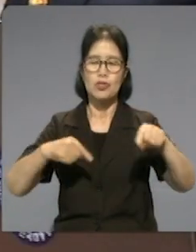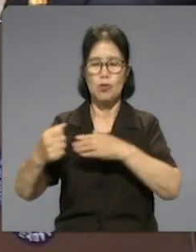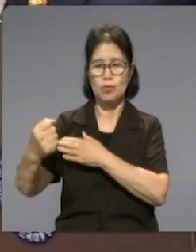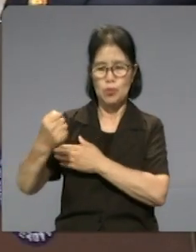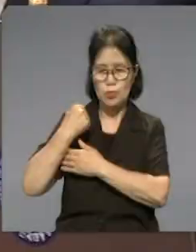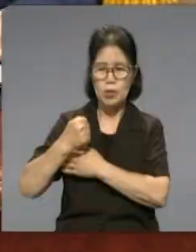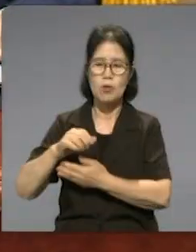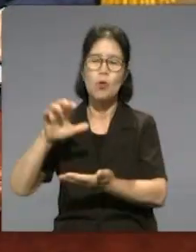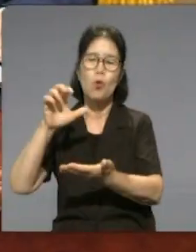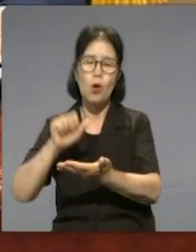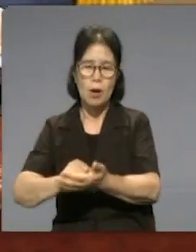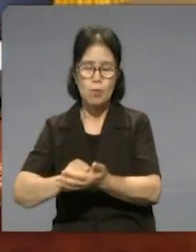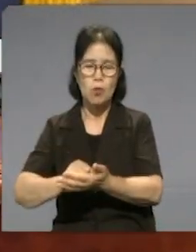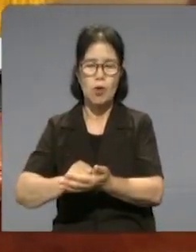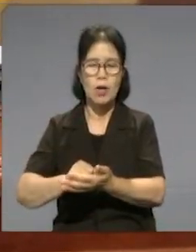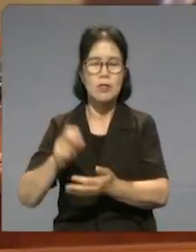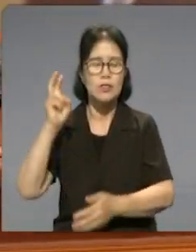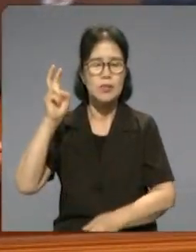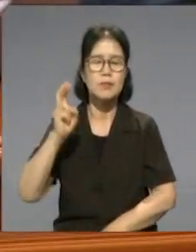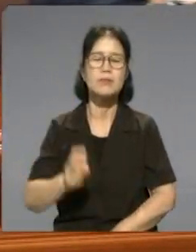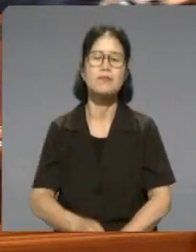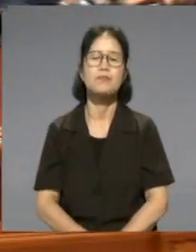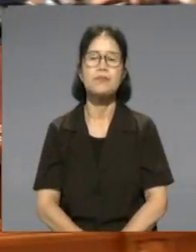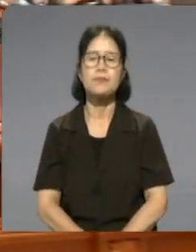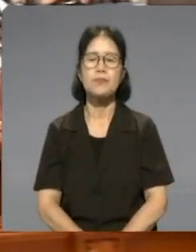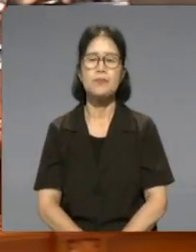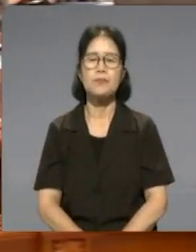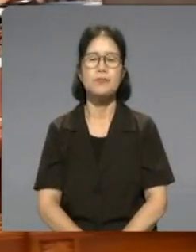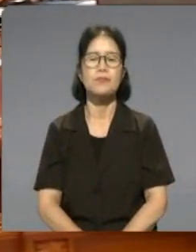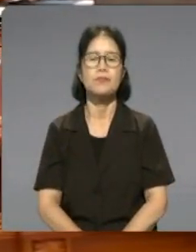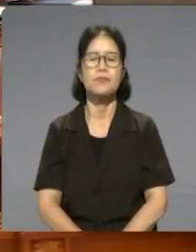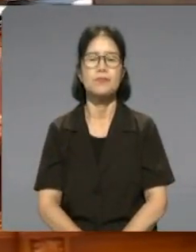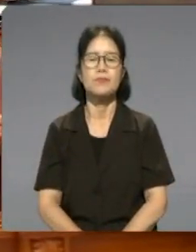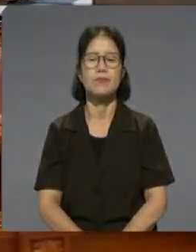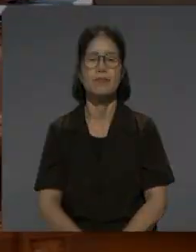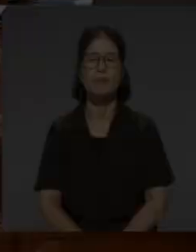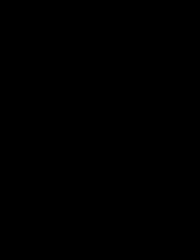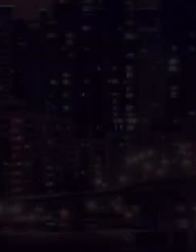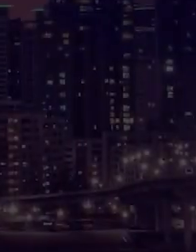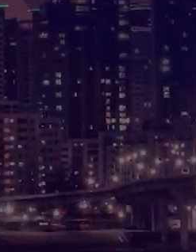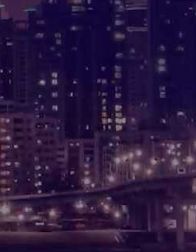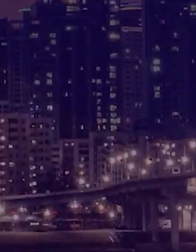국정동력을 확보해 나갈 것으로 보입니다. OBS 뉴스 김용재입니다.